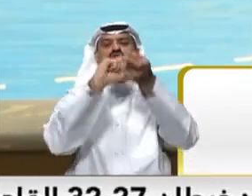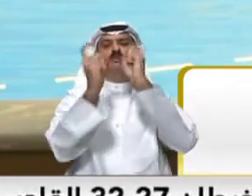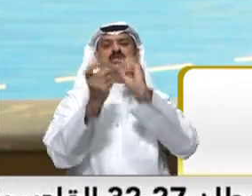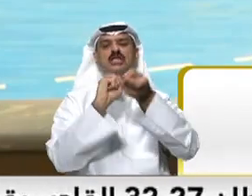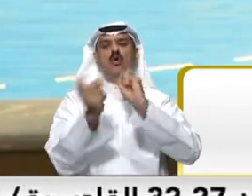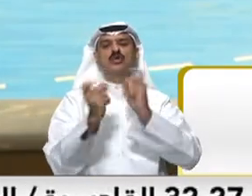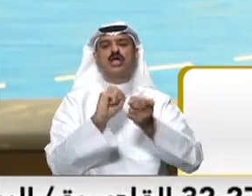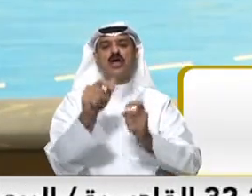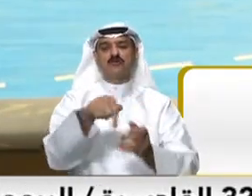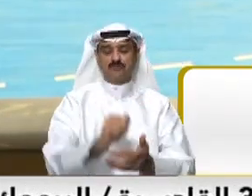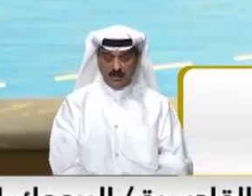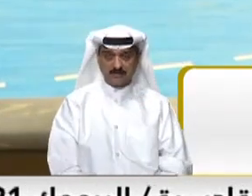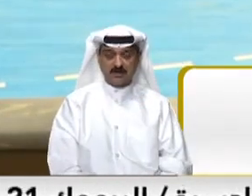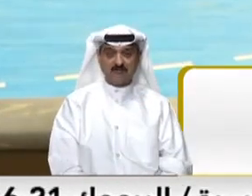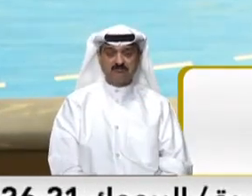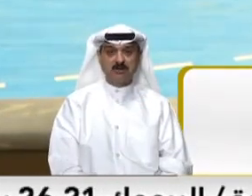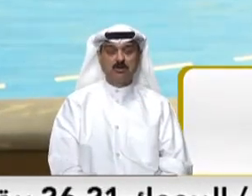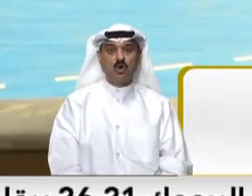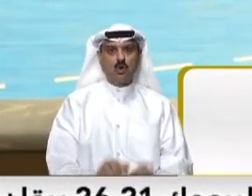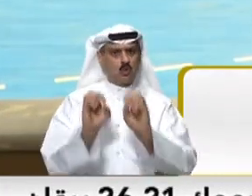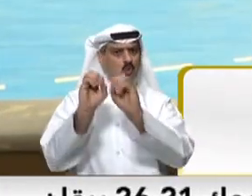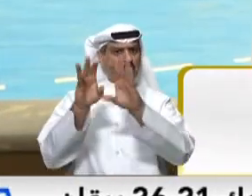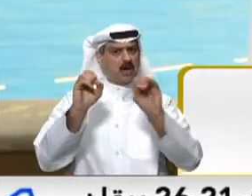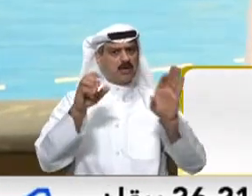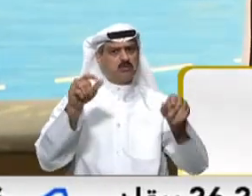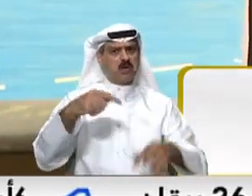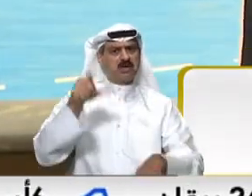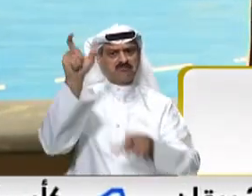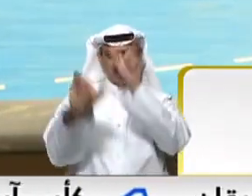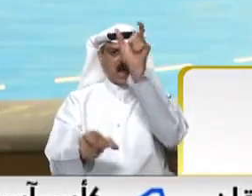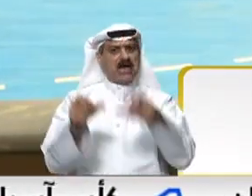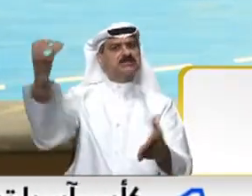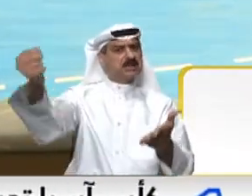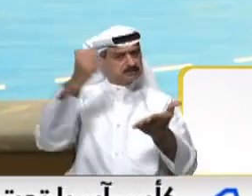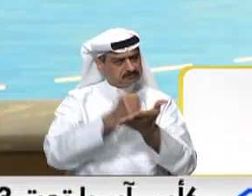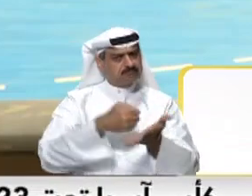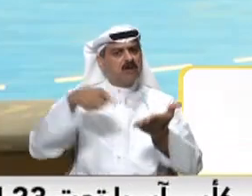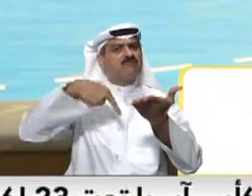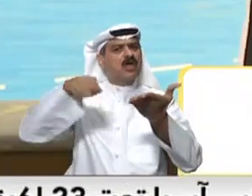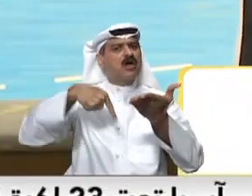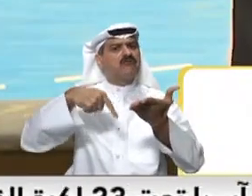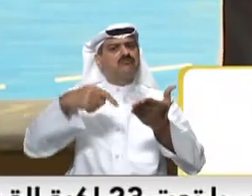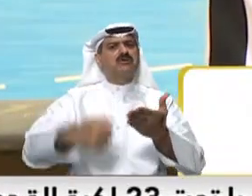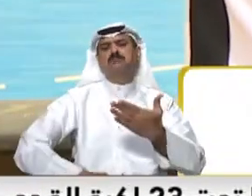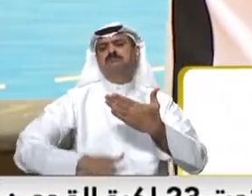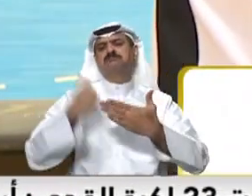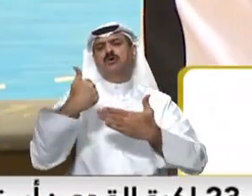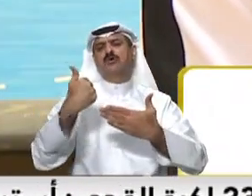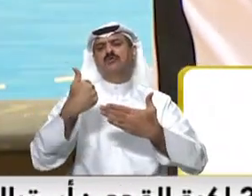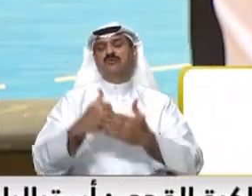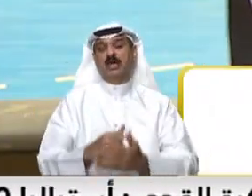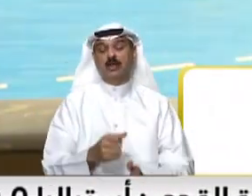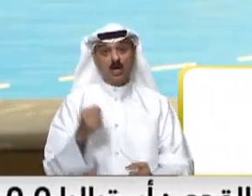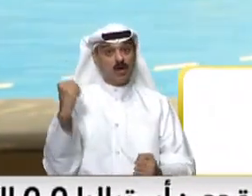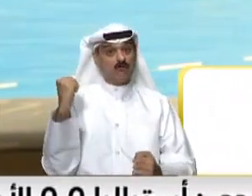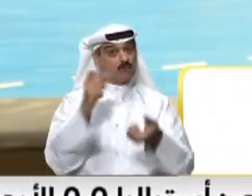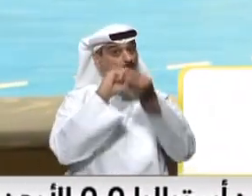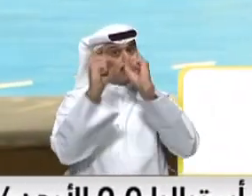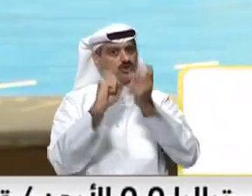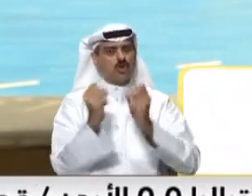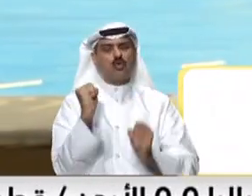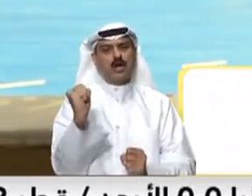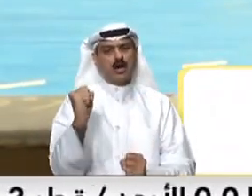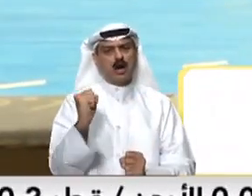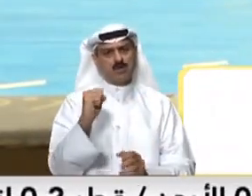عنده محترفين عالميين زينين، الحمد لله رب العالمين. يعني نحاول احنا كثر ما نقدر، على قولتك إن مستوى الدوري وايد قوي، تنقصنا